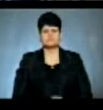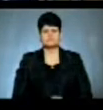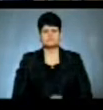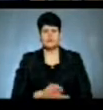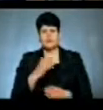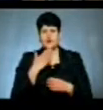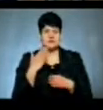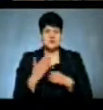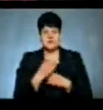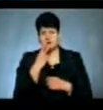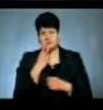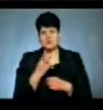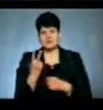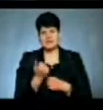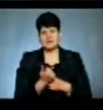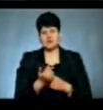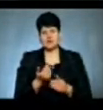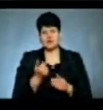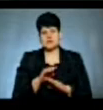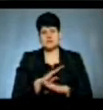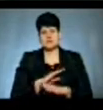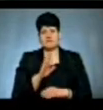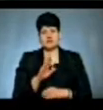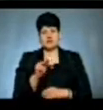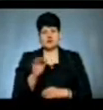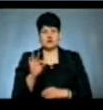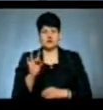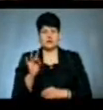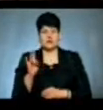Востаннє вони бачилися за 2 тижні до загибелі В'ячеслава Чорновола.